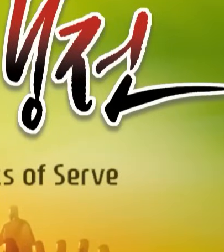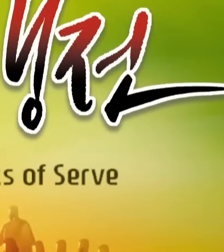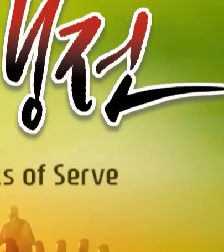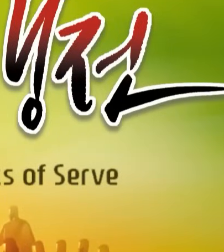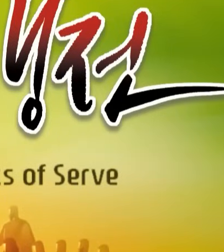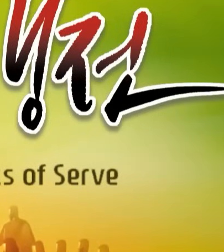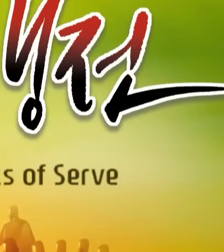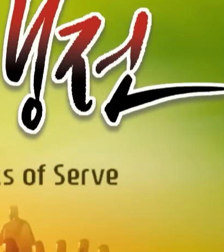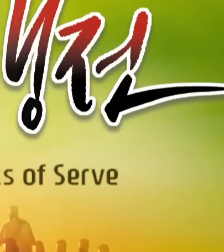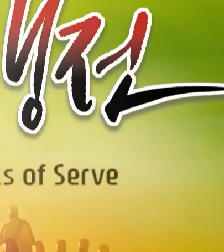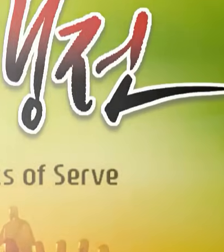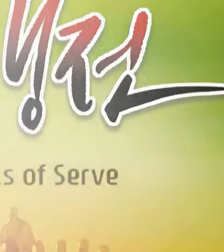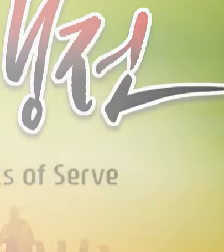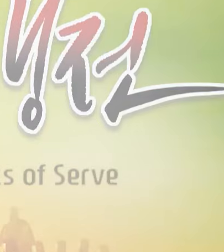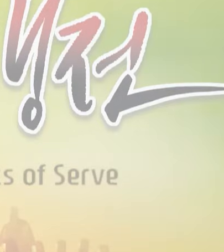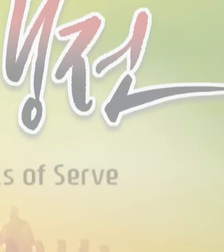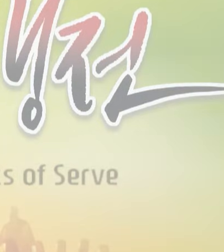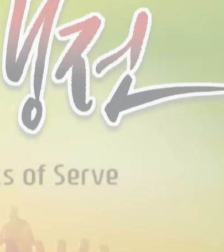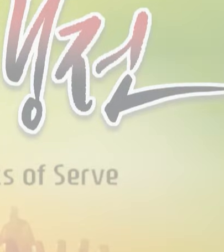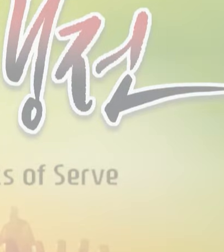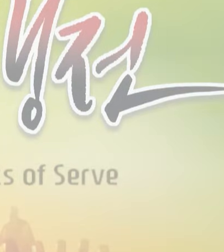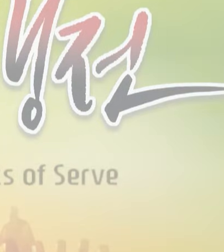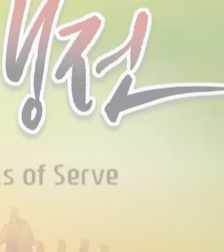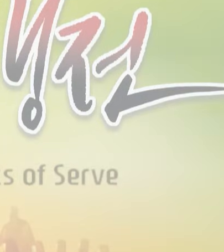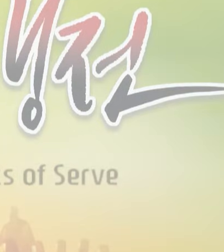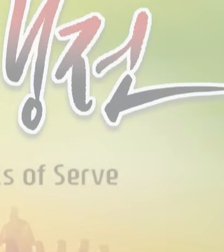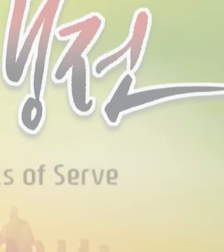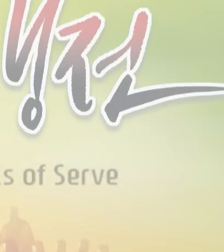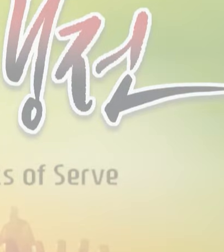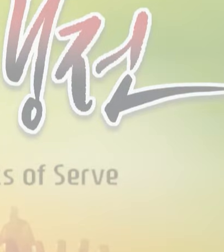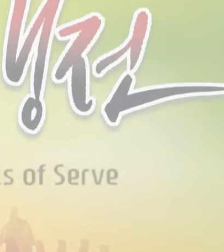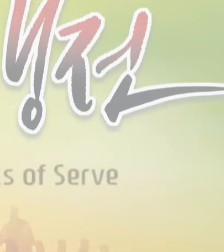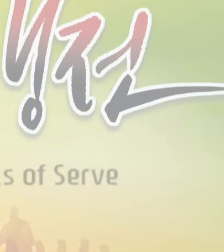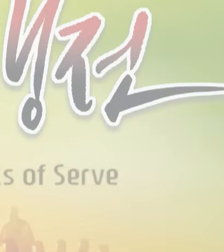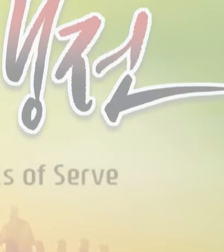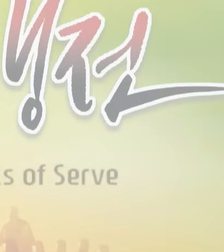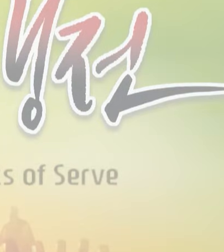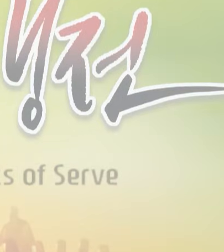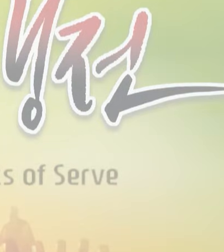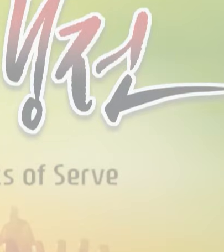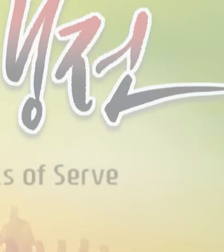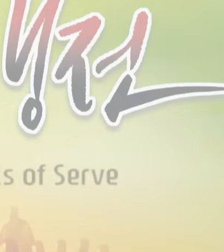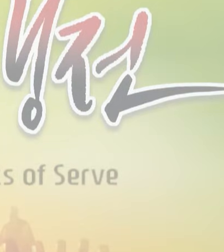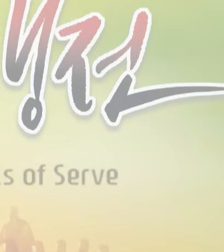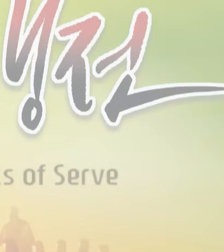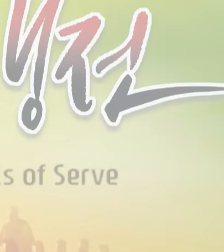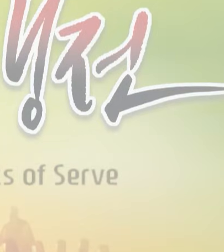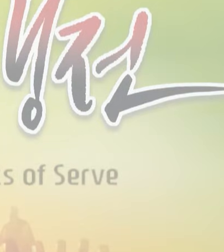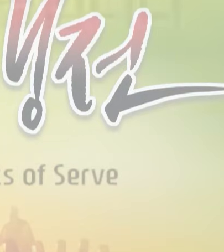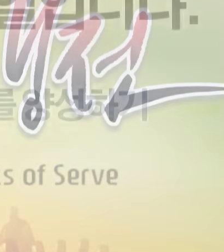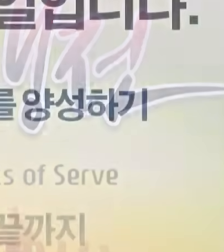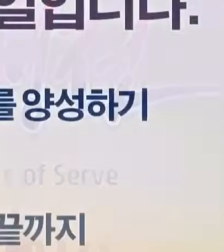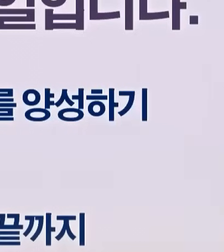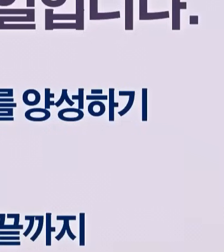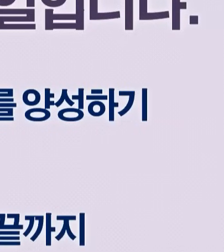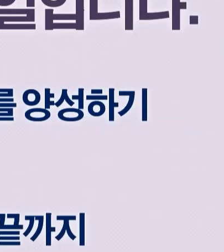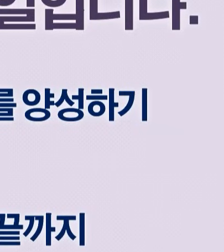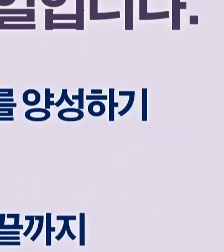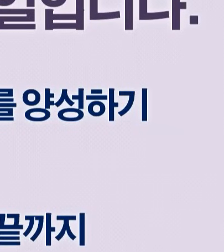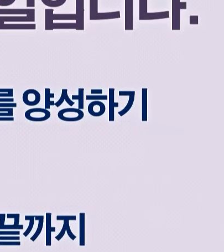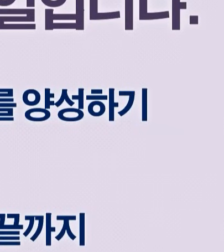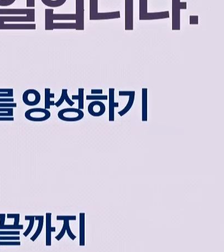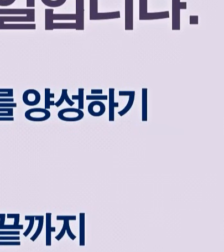부르심에는 후회하심이 없네 내가이 자리에 선